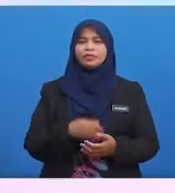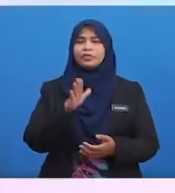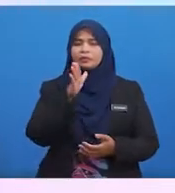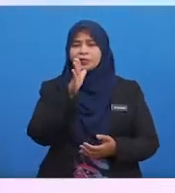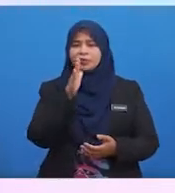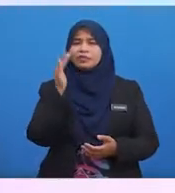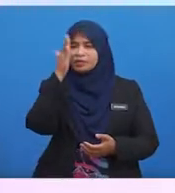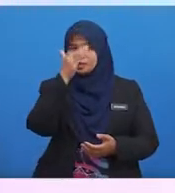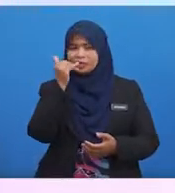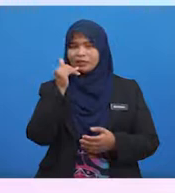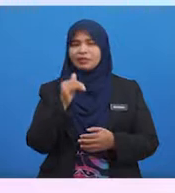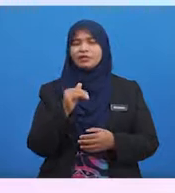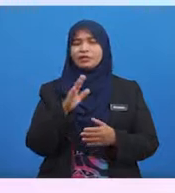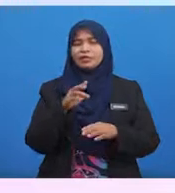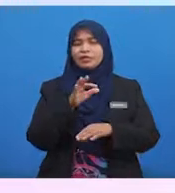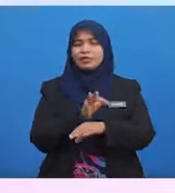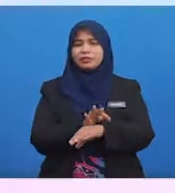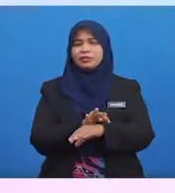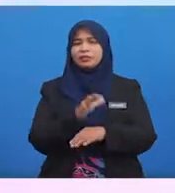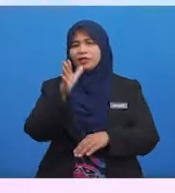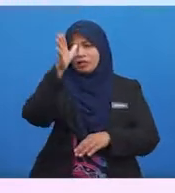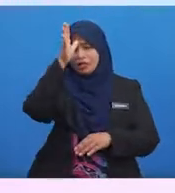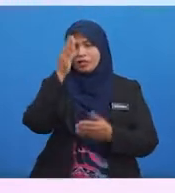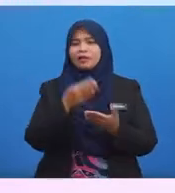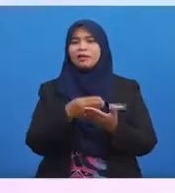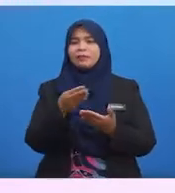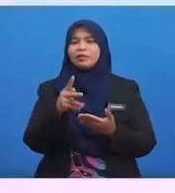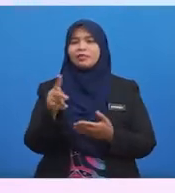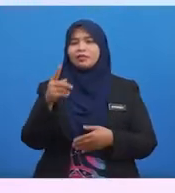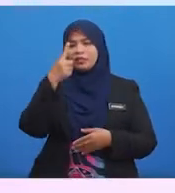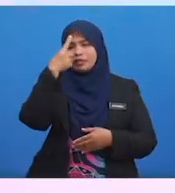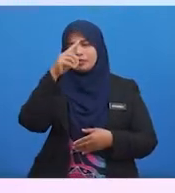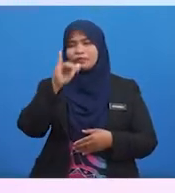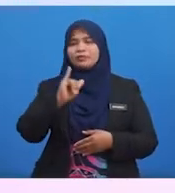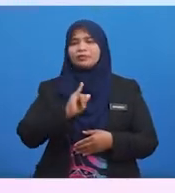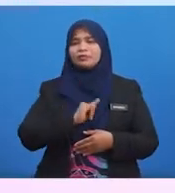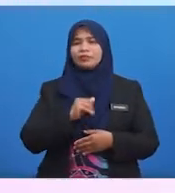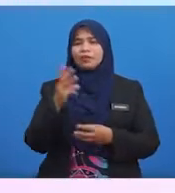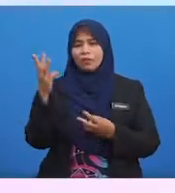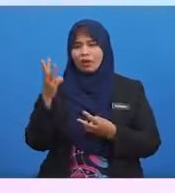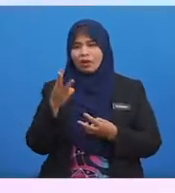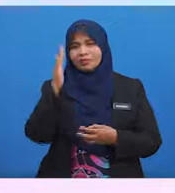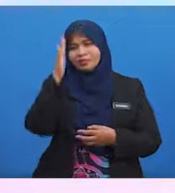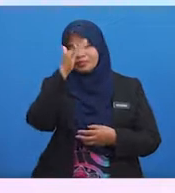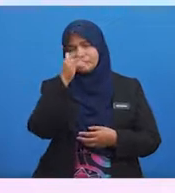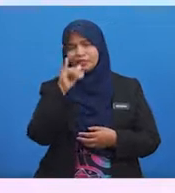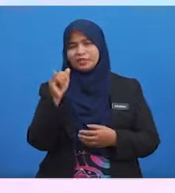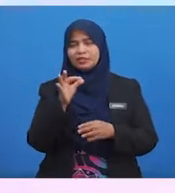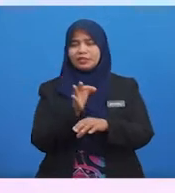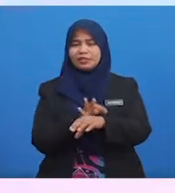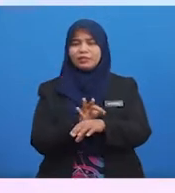cantik tak jam tangan ini Ayah belikan untuk saya wah cantiknya jam tangan